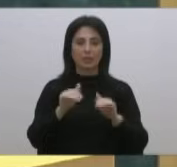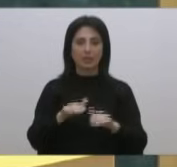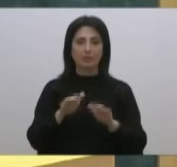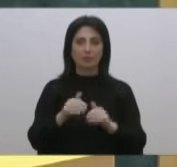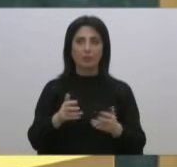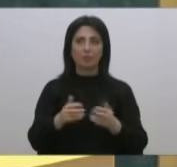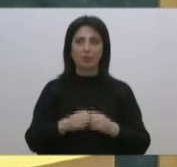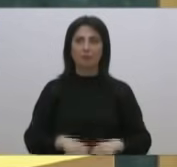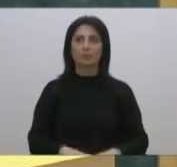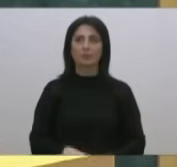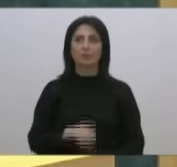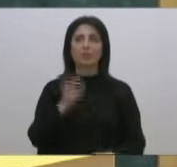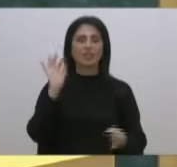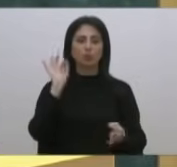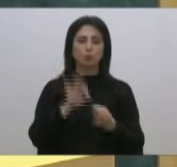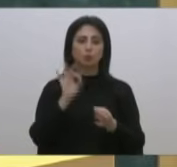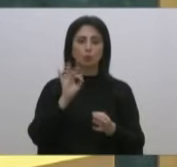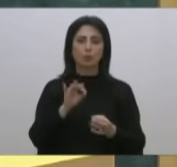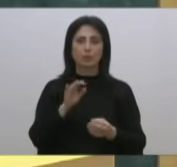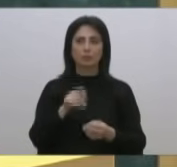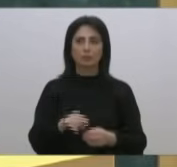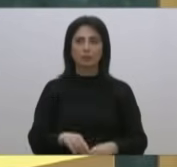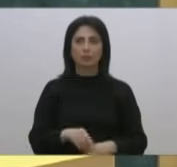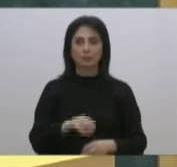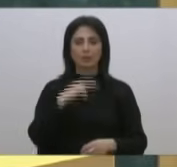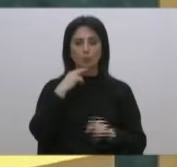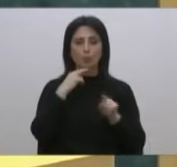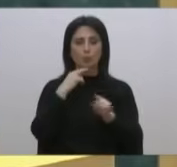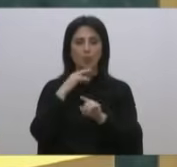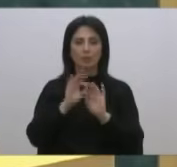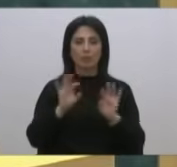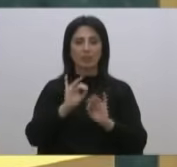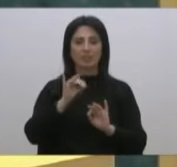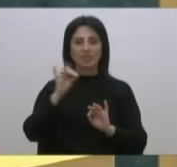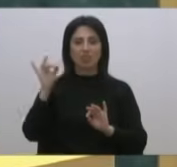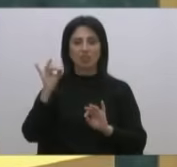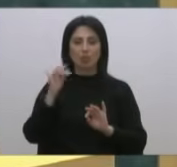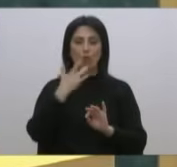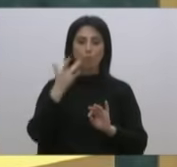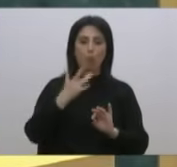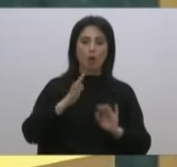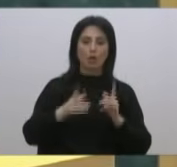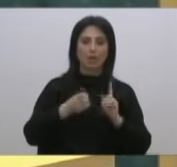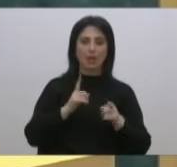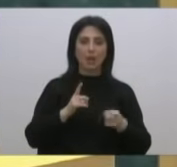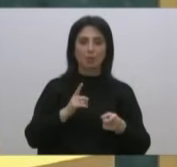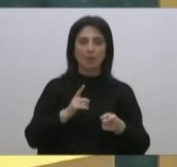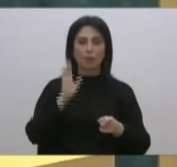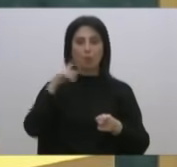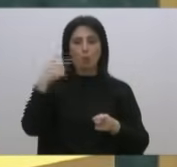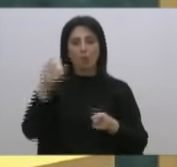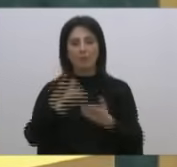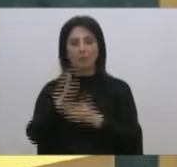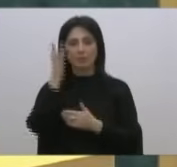gadaqvetilebebis migheba man zustad dasva akcentebi istorias geopolitikur realobas